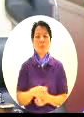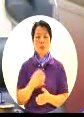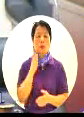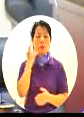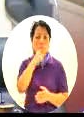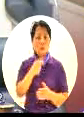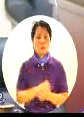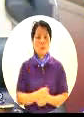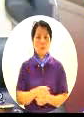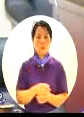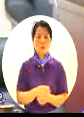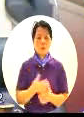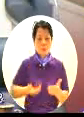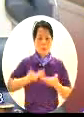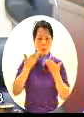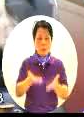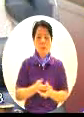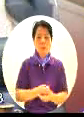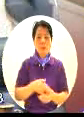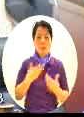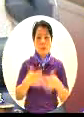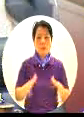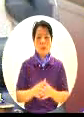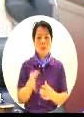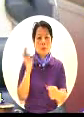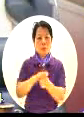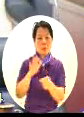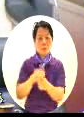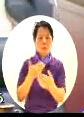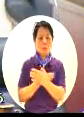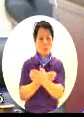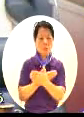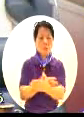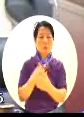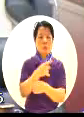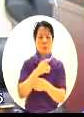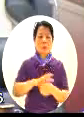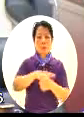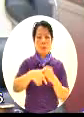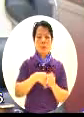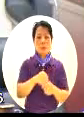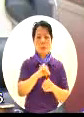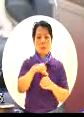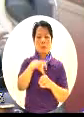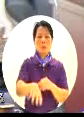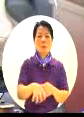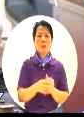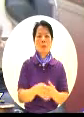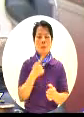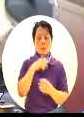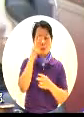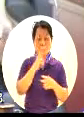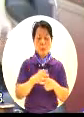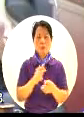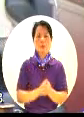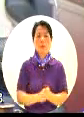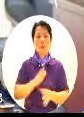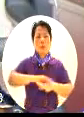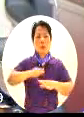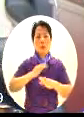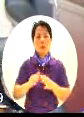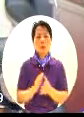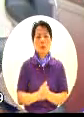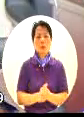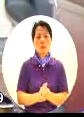哥能够提供给他很多的经费的奖励，包括场所的话，我相信绝对不会输